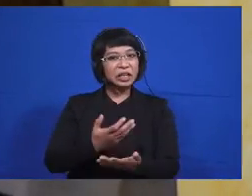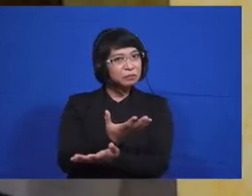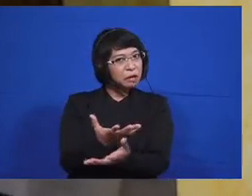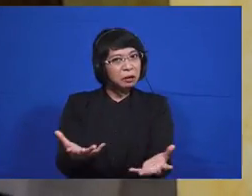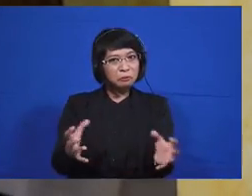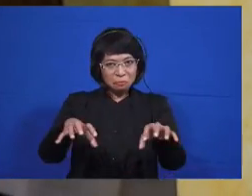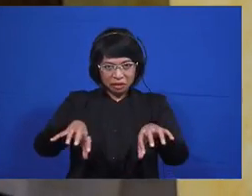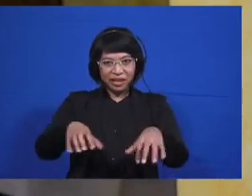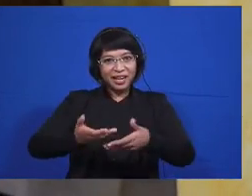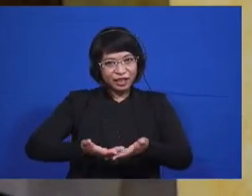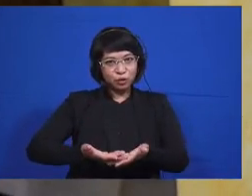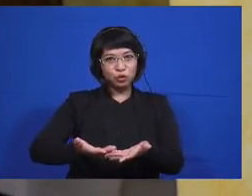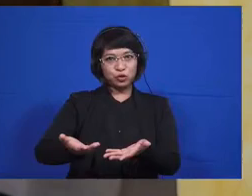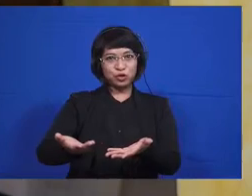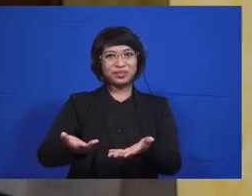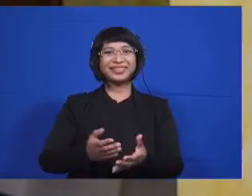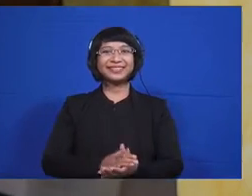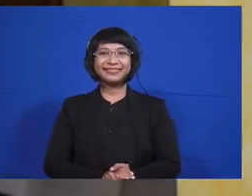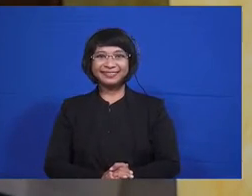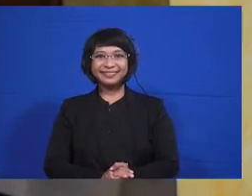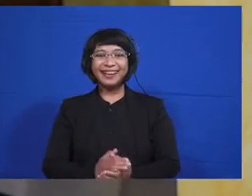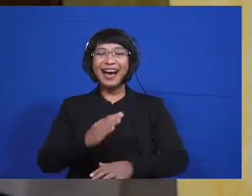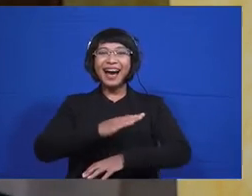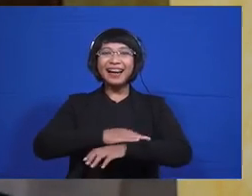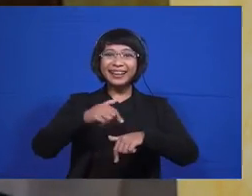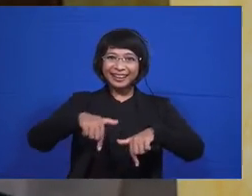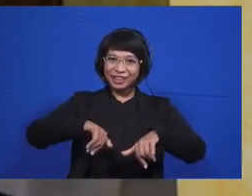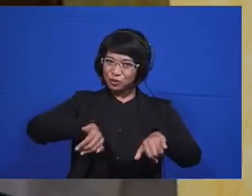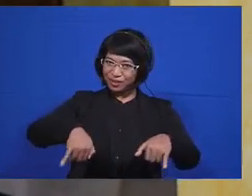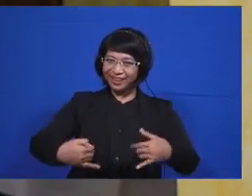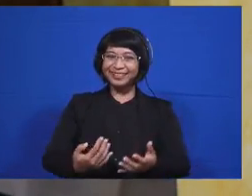diutus. Pada hari ini pula,